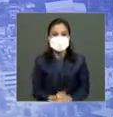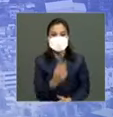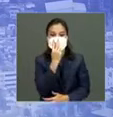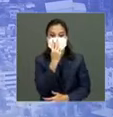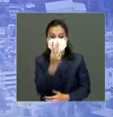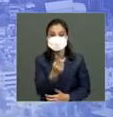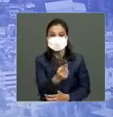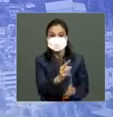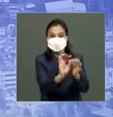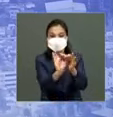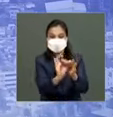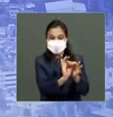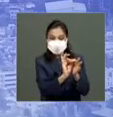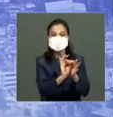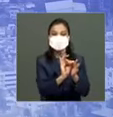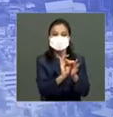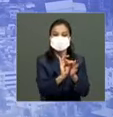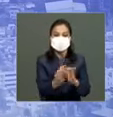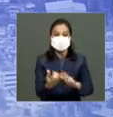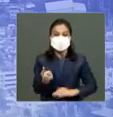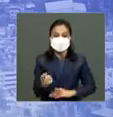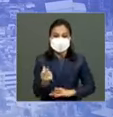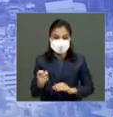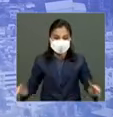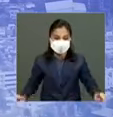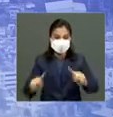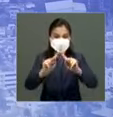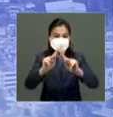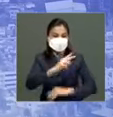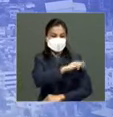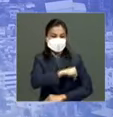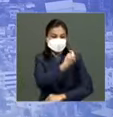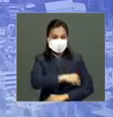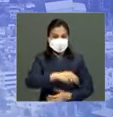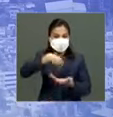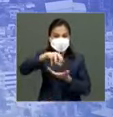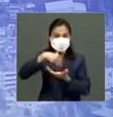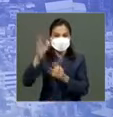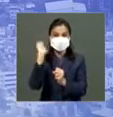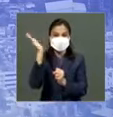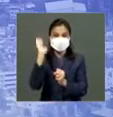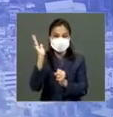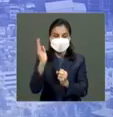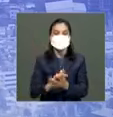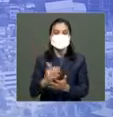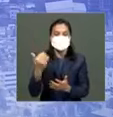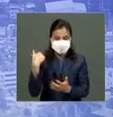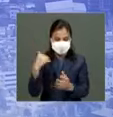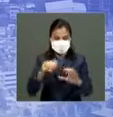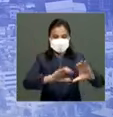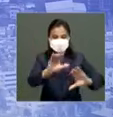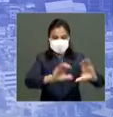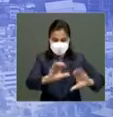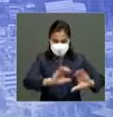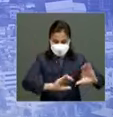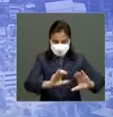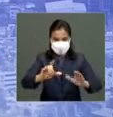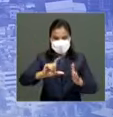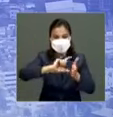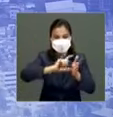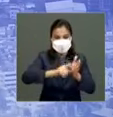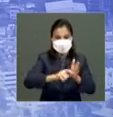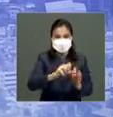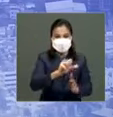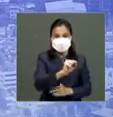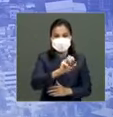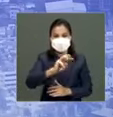ายทอดจากที่อื่นๆนะครับไม่ว่าจะเป็นกระทรวงสาธารณสุขหรืออื่นๆเข้ามาเนี่ยก็จะขอบูรณาการมาท่านเลขาสมช.ก็จะอาจจะมี